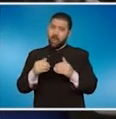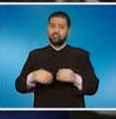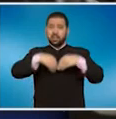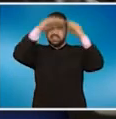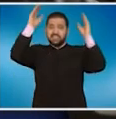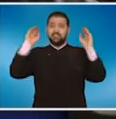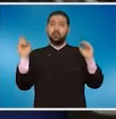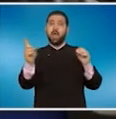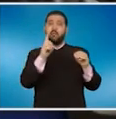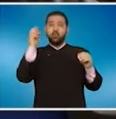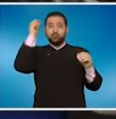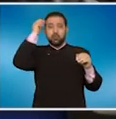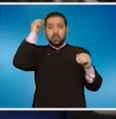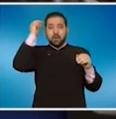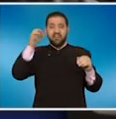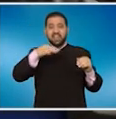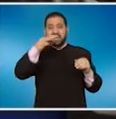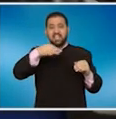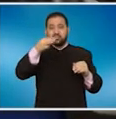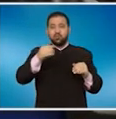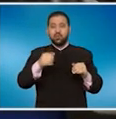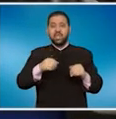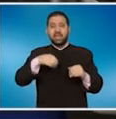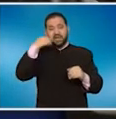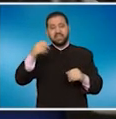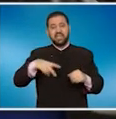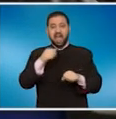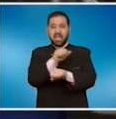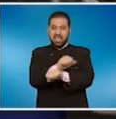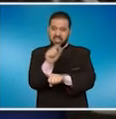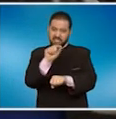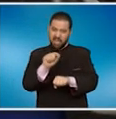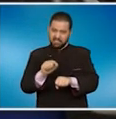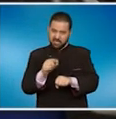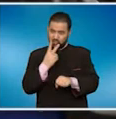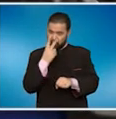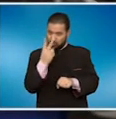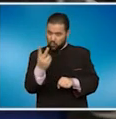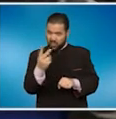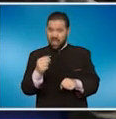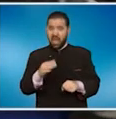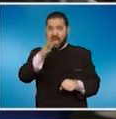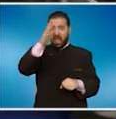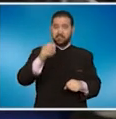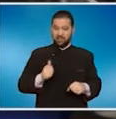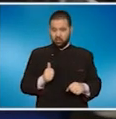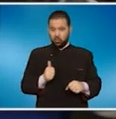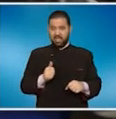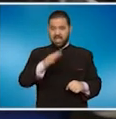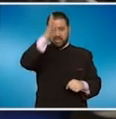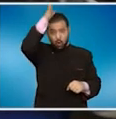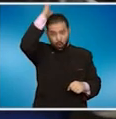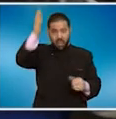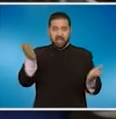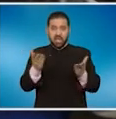captivitate, se spune că el s-a inspirat din soldatul roman care îl apăra. Știm că în acele captivități de care pomeneam, Sfântul Pavel